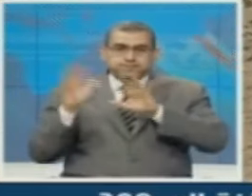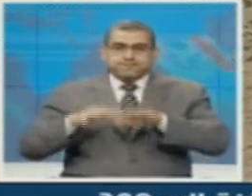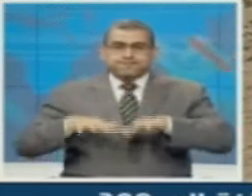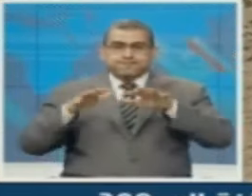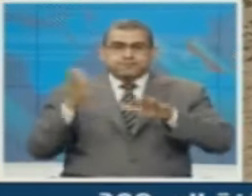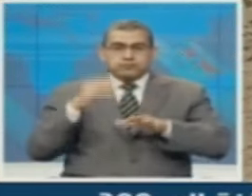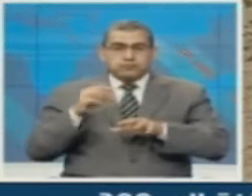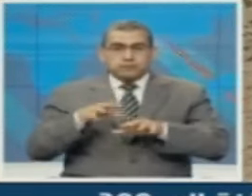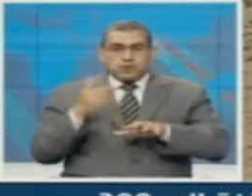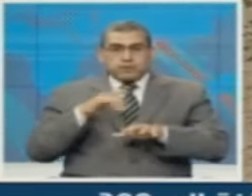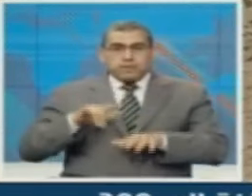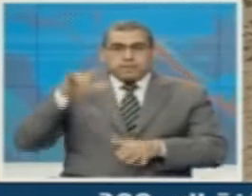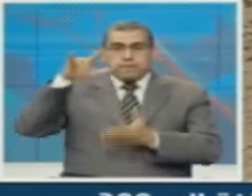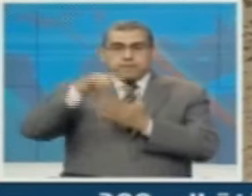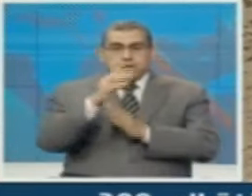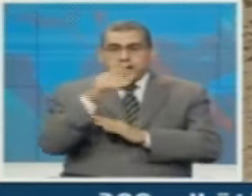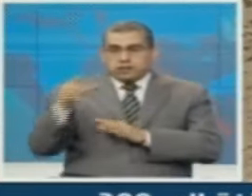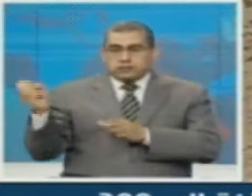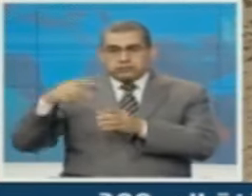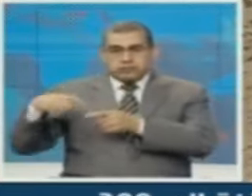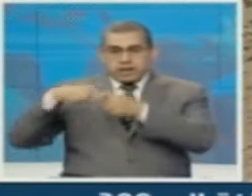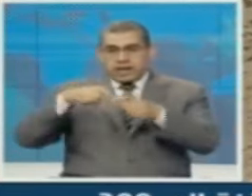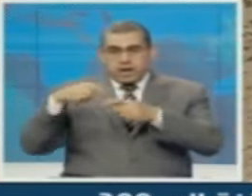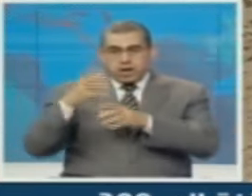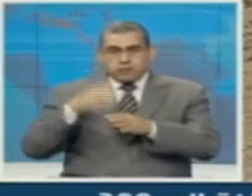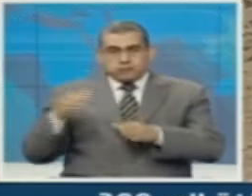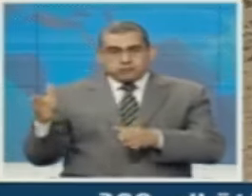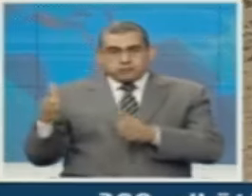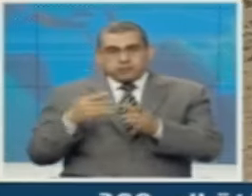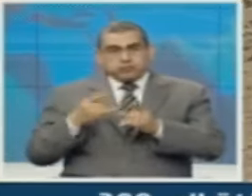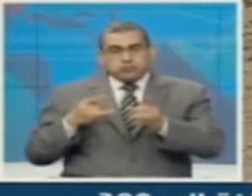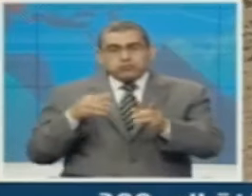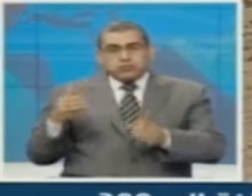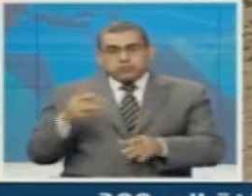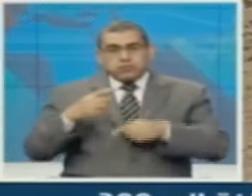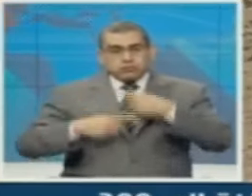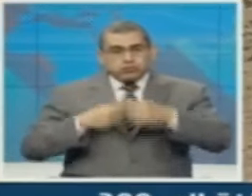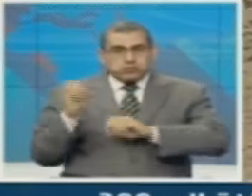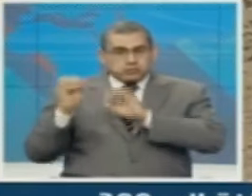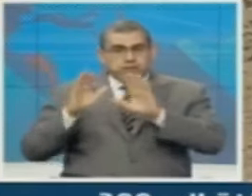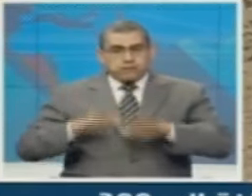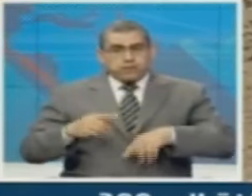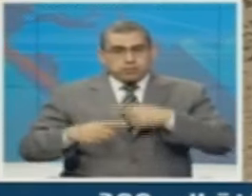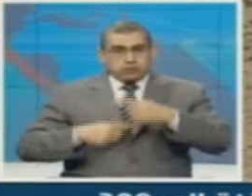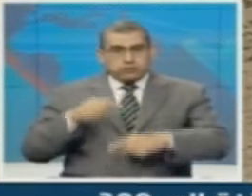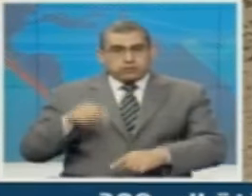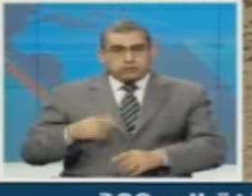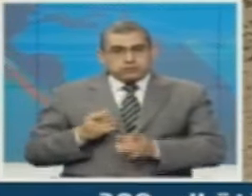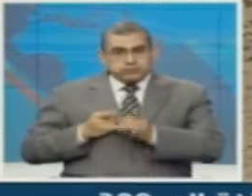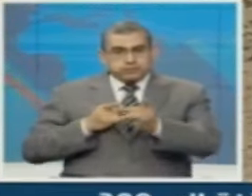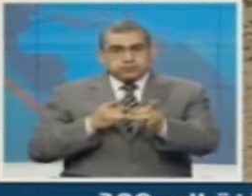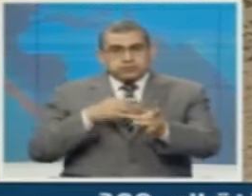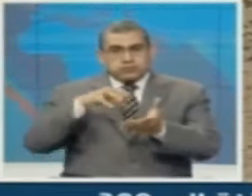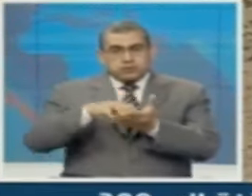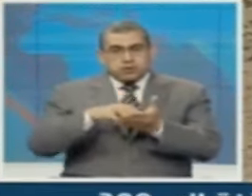تخرج من مطار العريش الدولي. هذه يعني المساعدات ما زالت مستمرة وما زالت يعني في طريقها إلى بوابة معبر